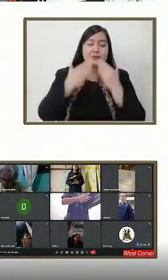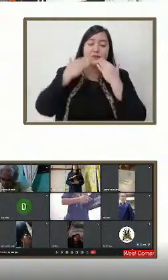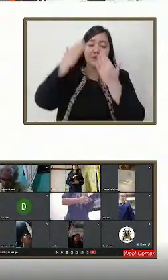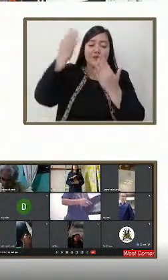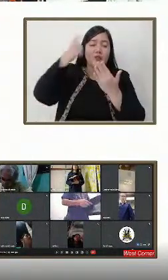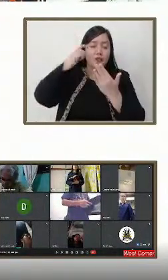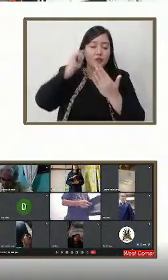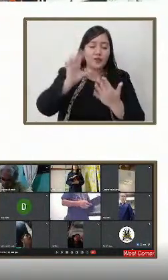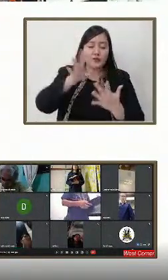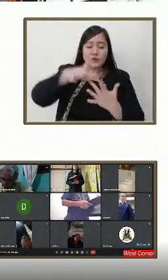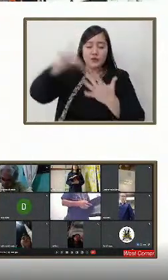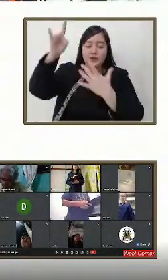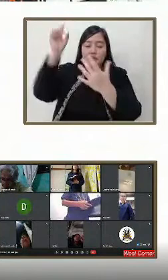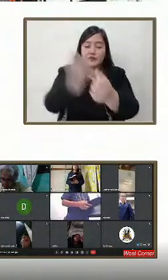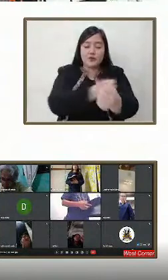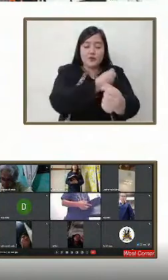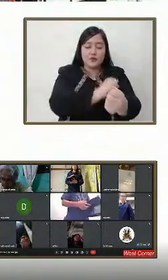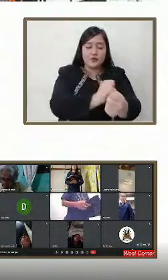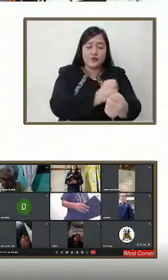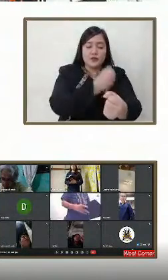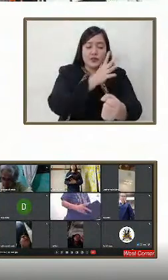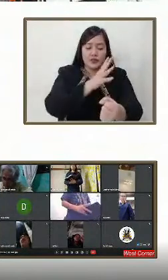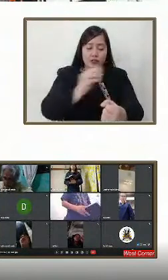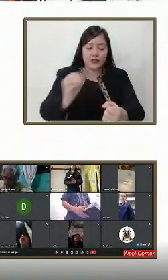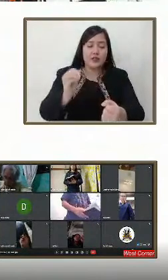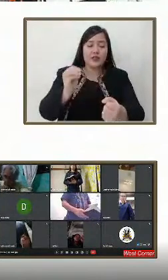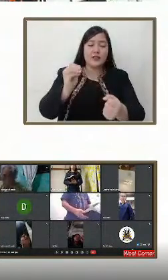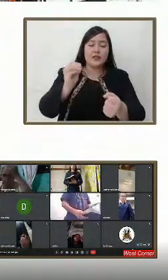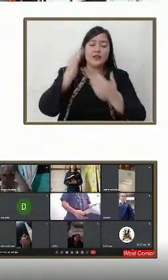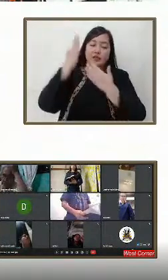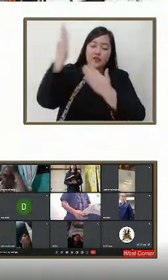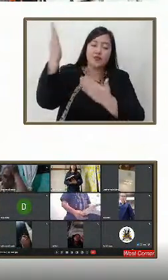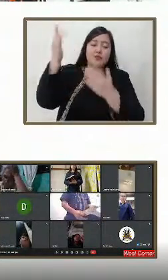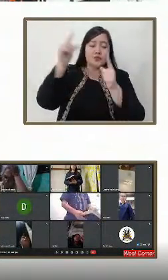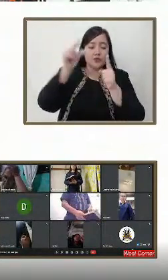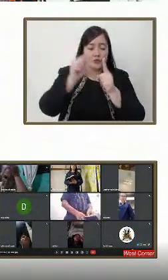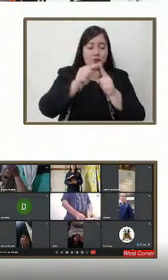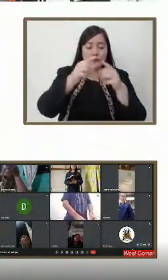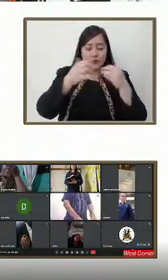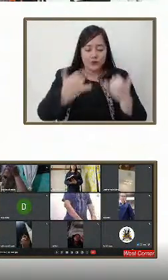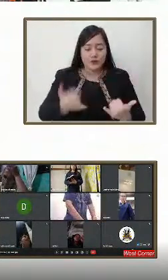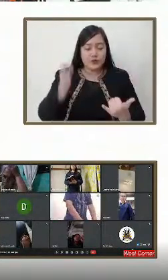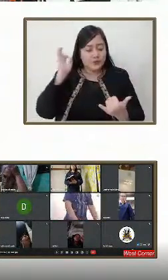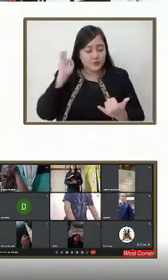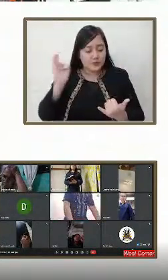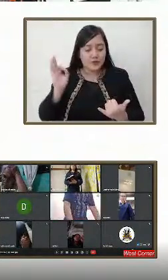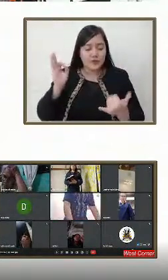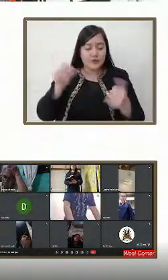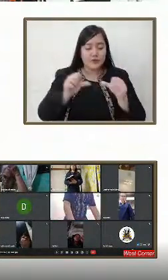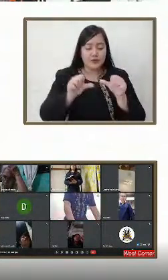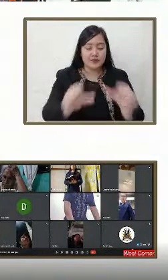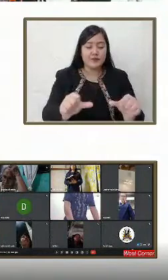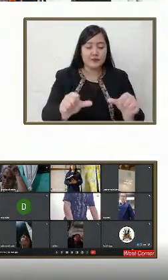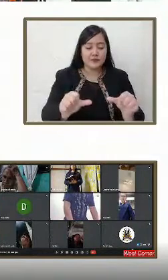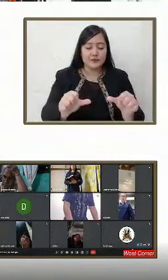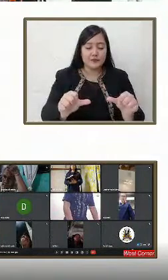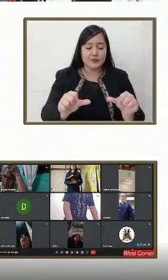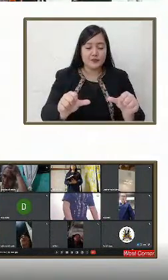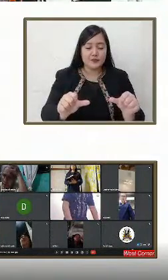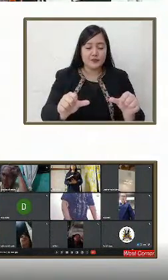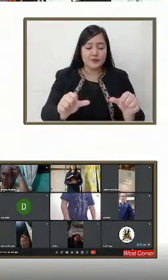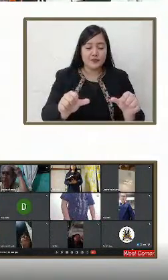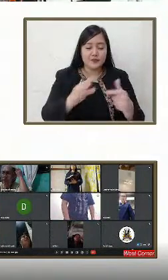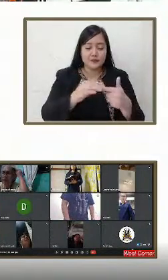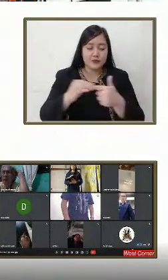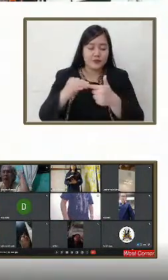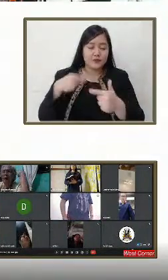special number at higit sa lahat ng mga Panginoon ang inyong pong salita na mahayag po ngayon. Kayo, O Diyos, ang patuloy na manguna po sa